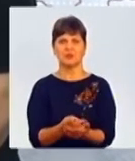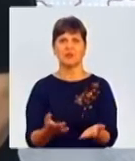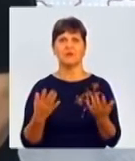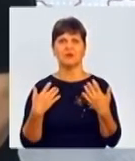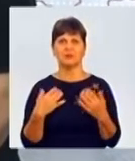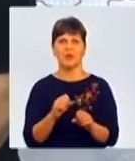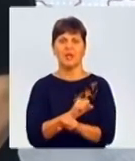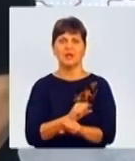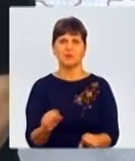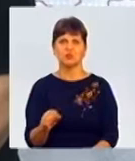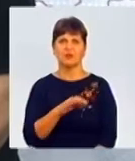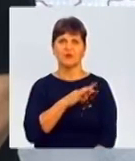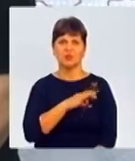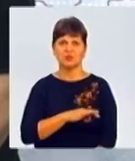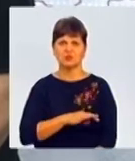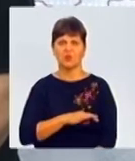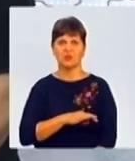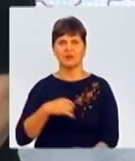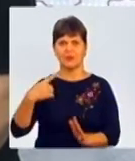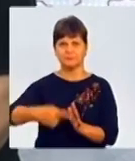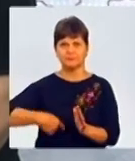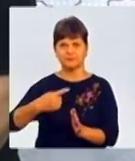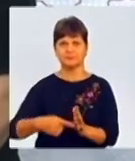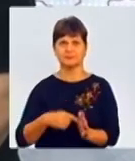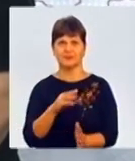можна використовувати шини, скати,